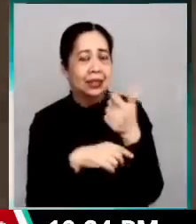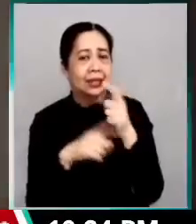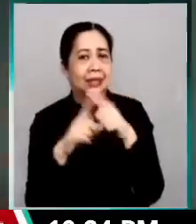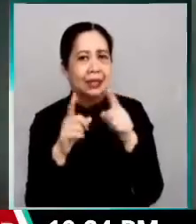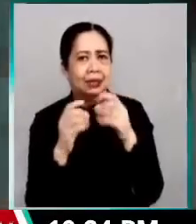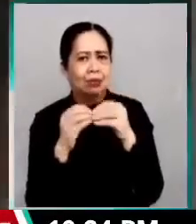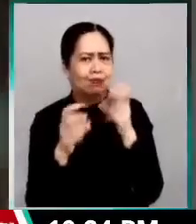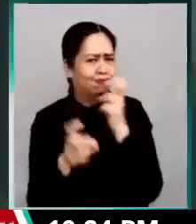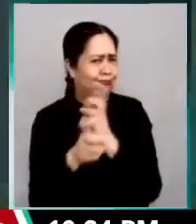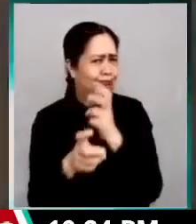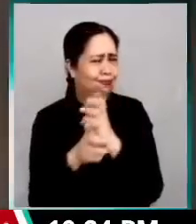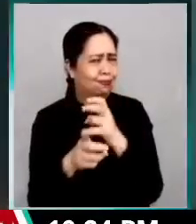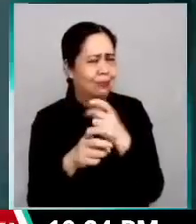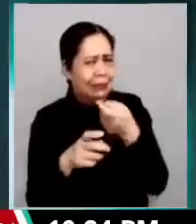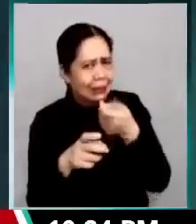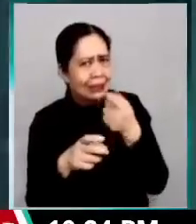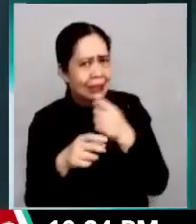pahirapan.